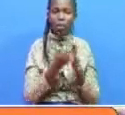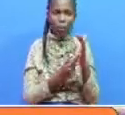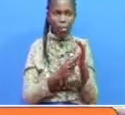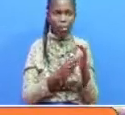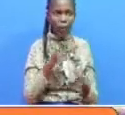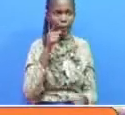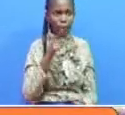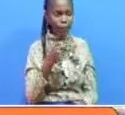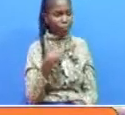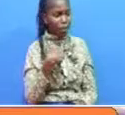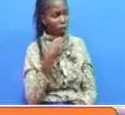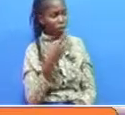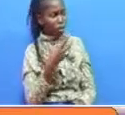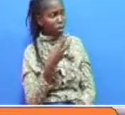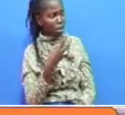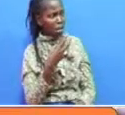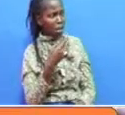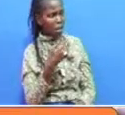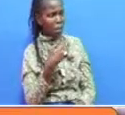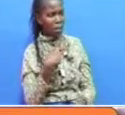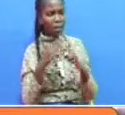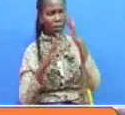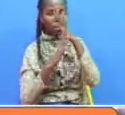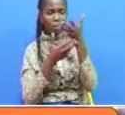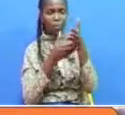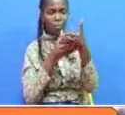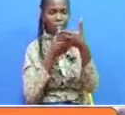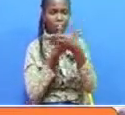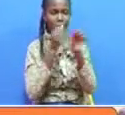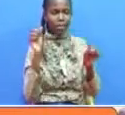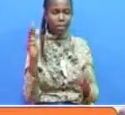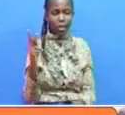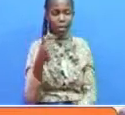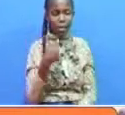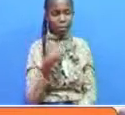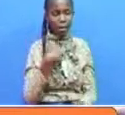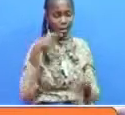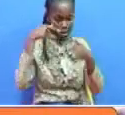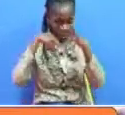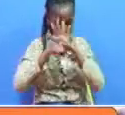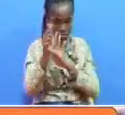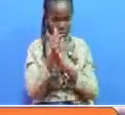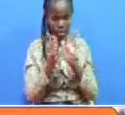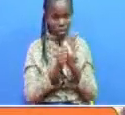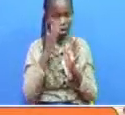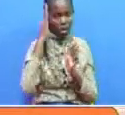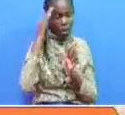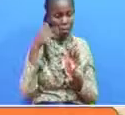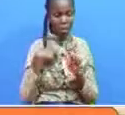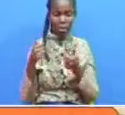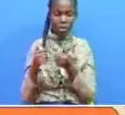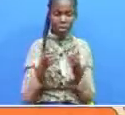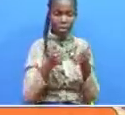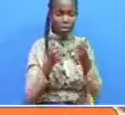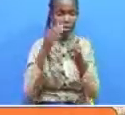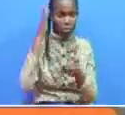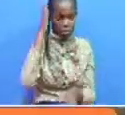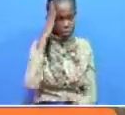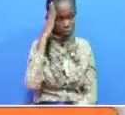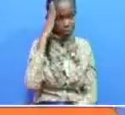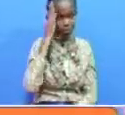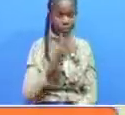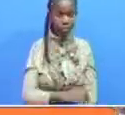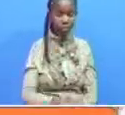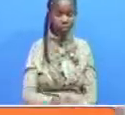wewe angalia mimi, mimi ndio naibu wa rais wa Kenya, mimi najua deep state, mimi najua system.